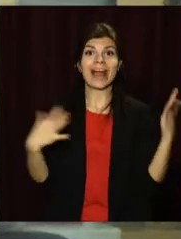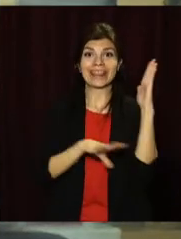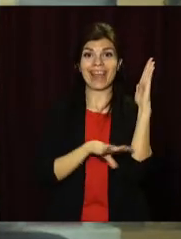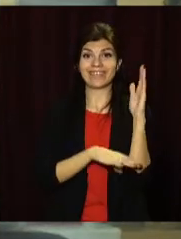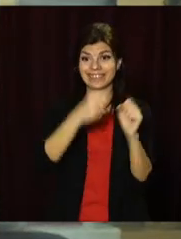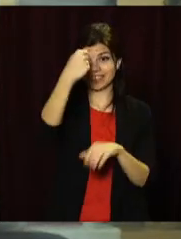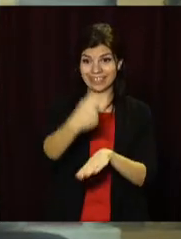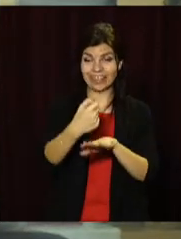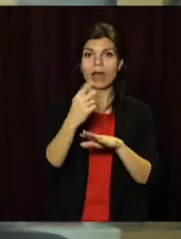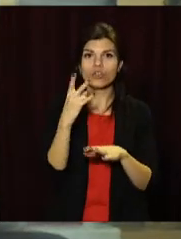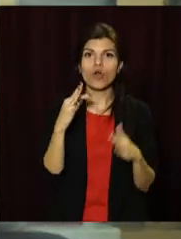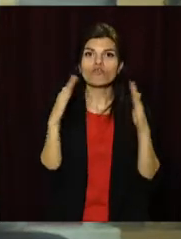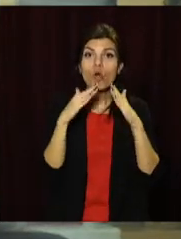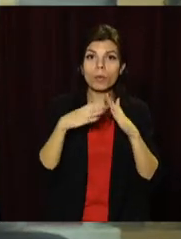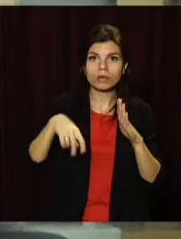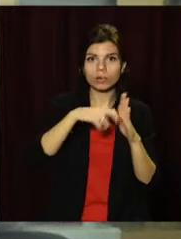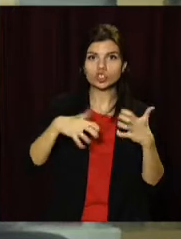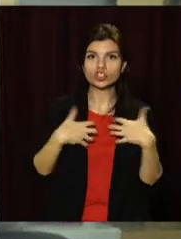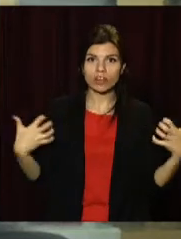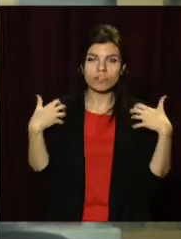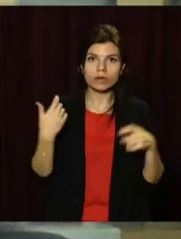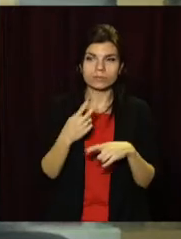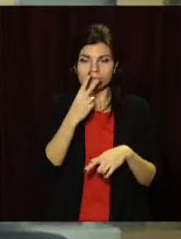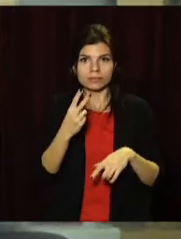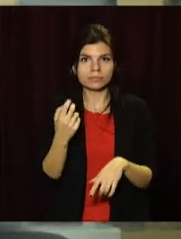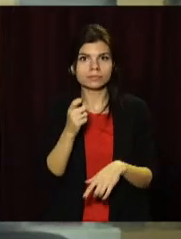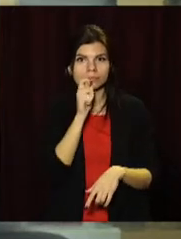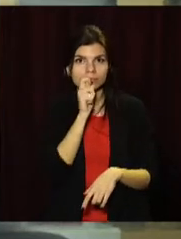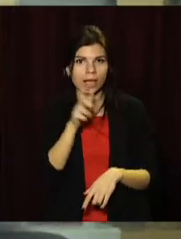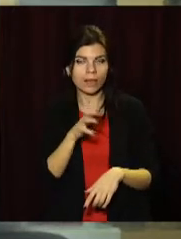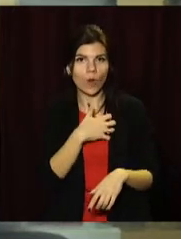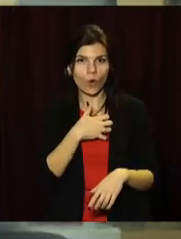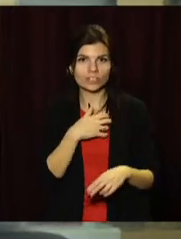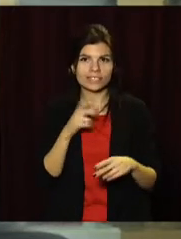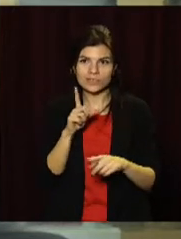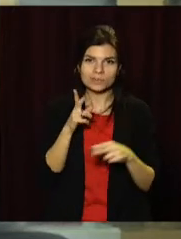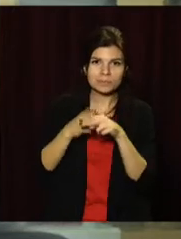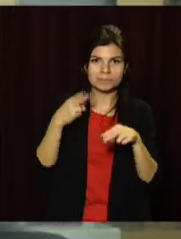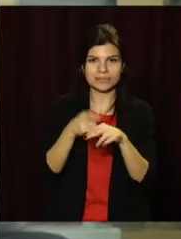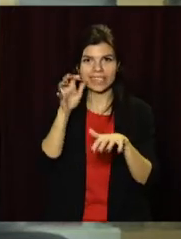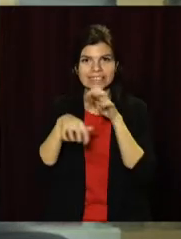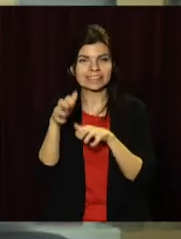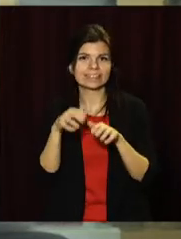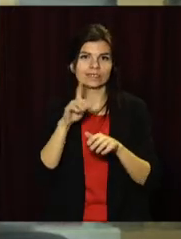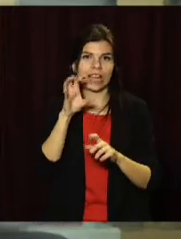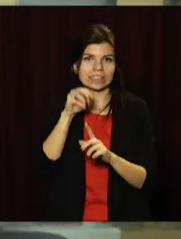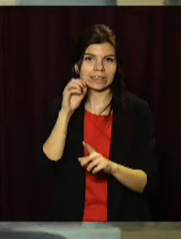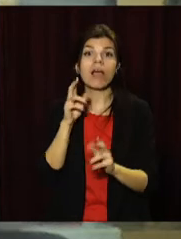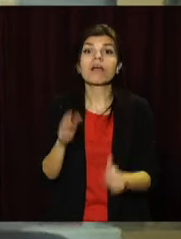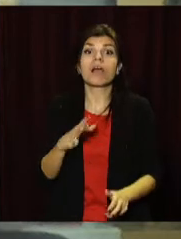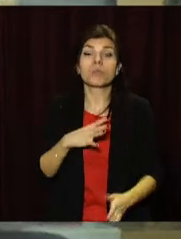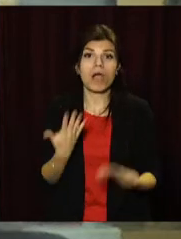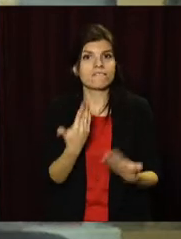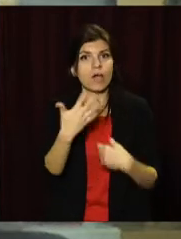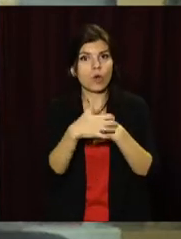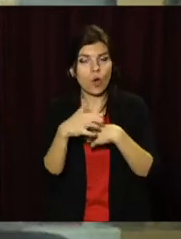Але цікавість хатніх улюбленців до новорічних прикрас – не лише загроза святу, а й самим пухнастикам. Як бути, якщо ваш